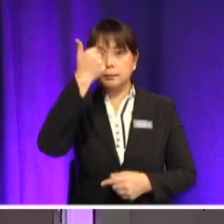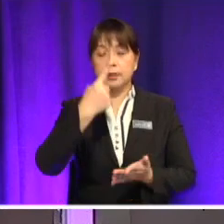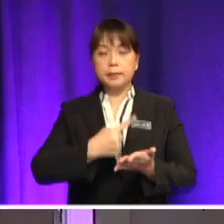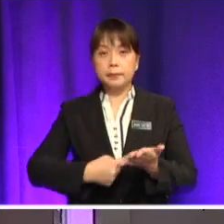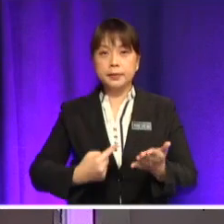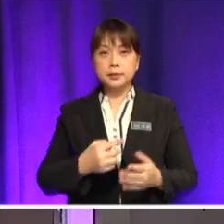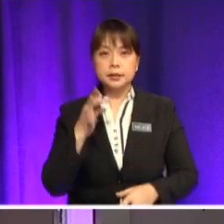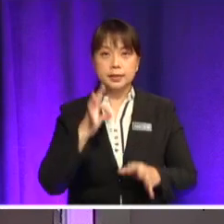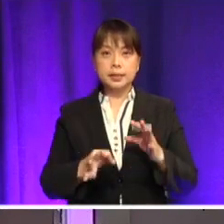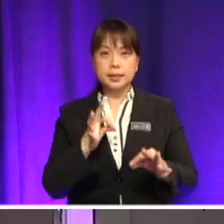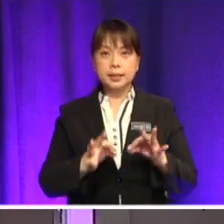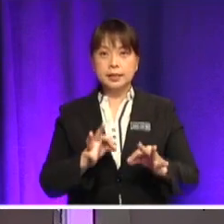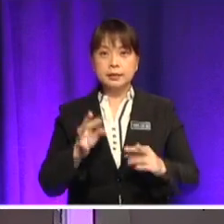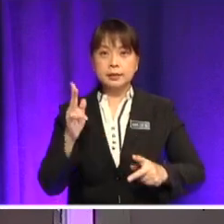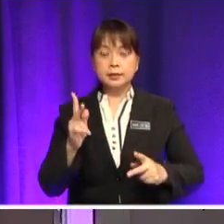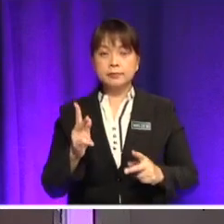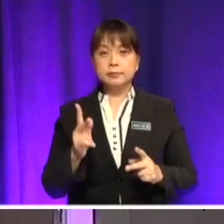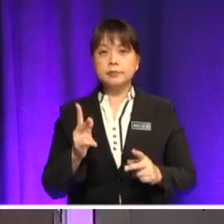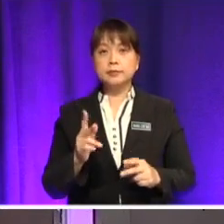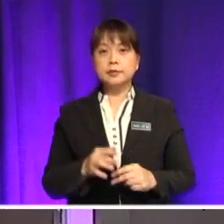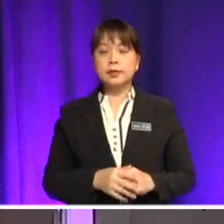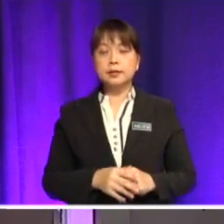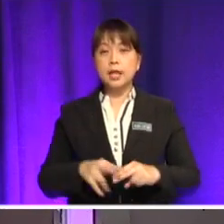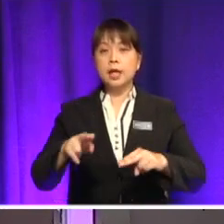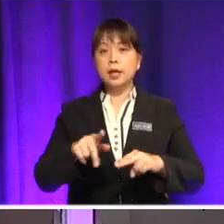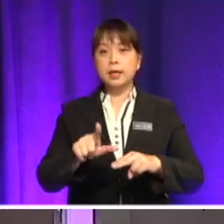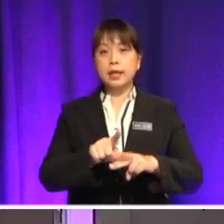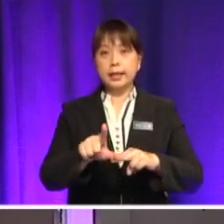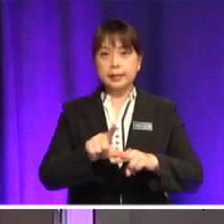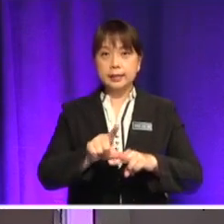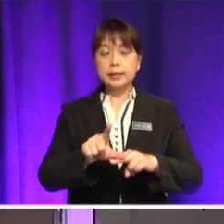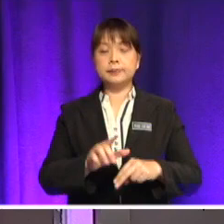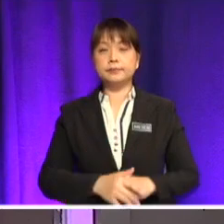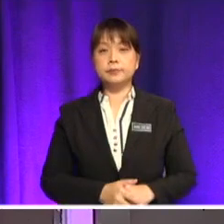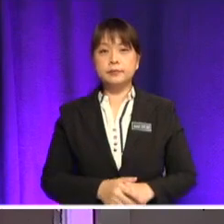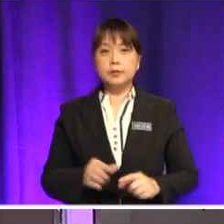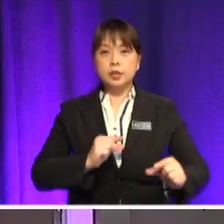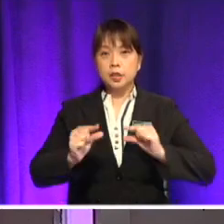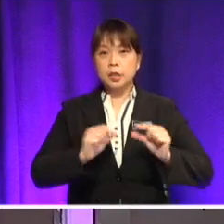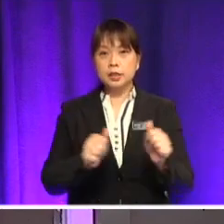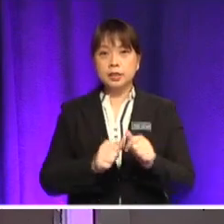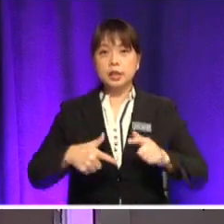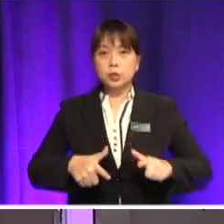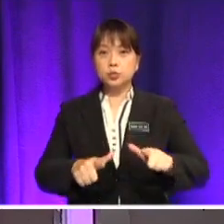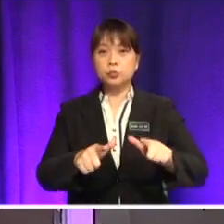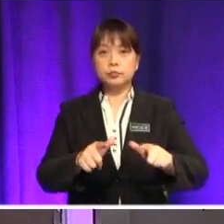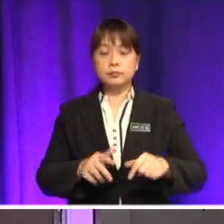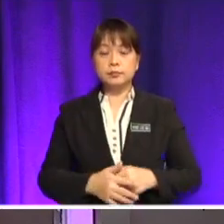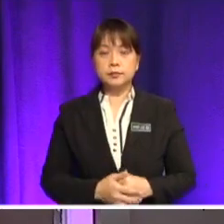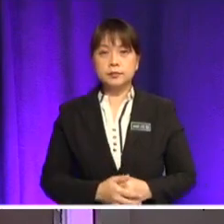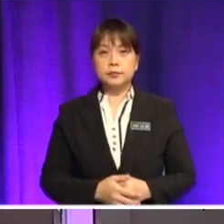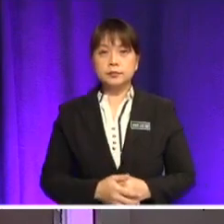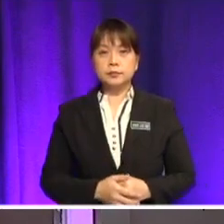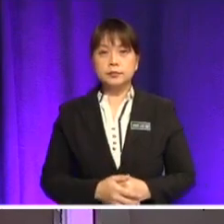kalau kereta api atau MRT atau its ke dia bergerak dengan laju bila bergerak dengan